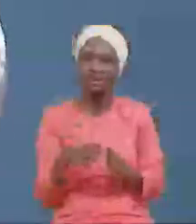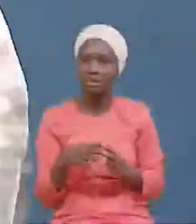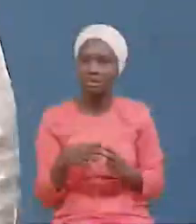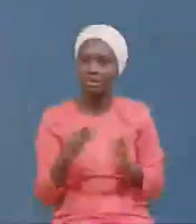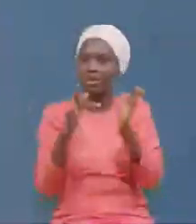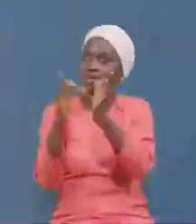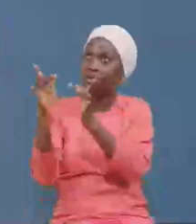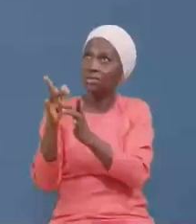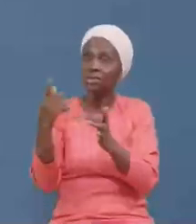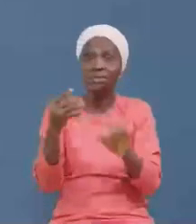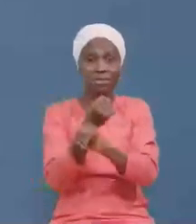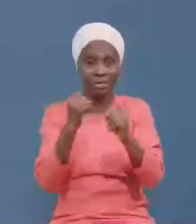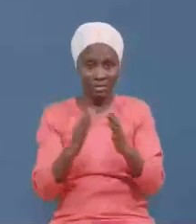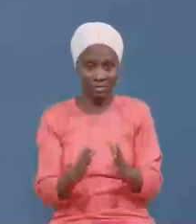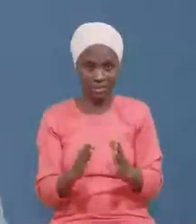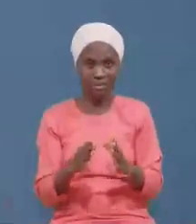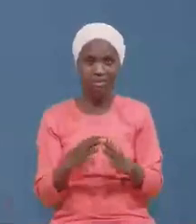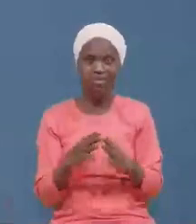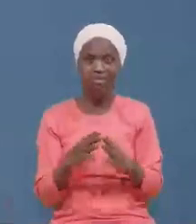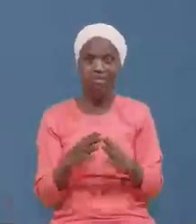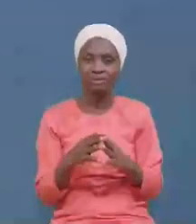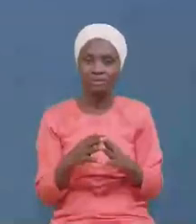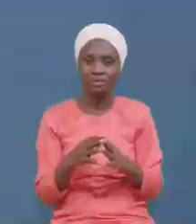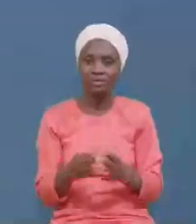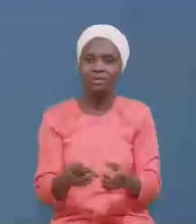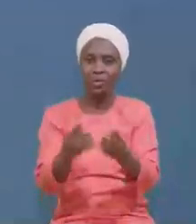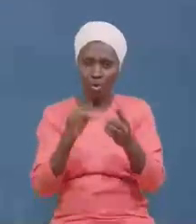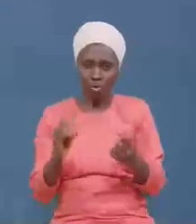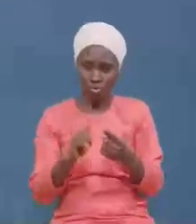Jésus le Sauveur venir à vous.